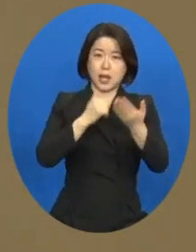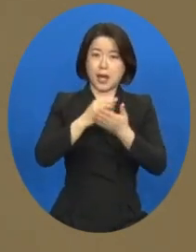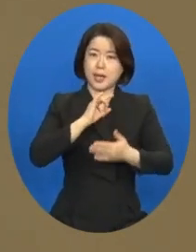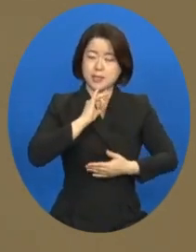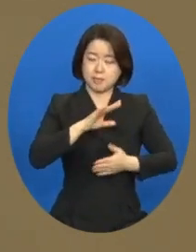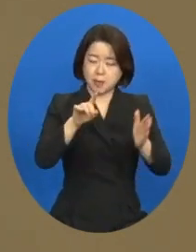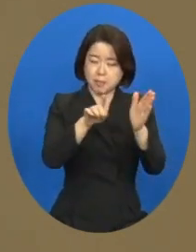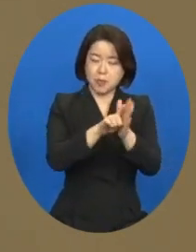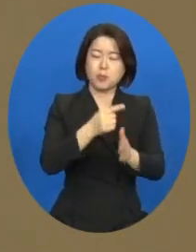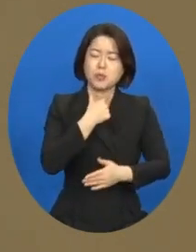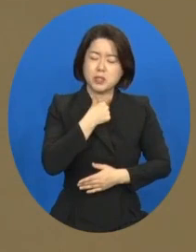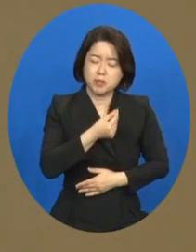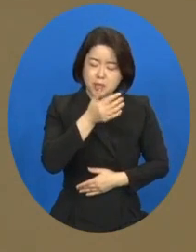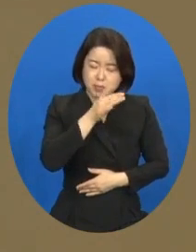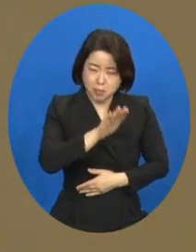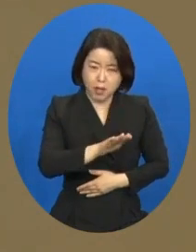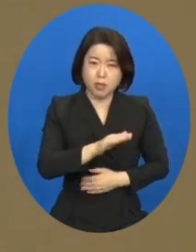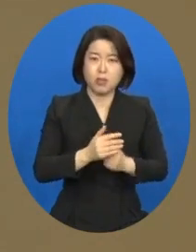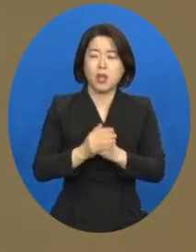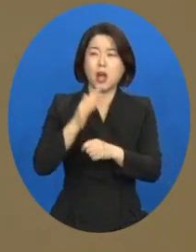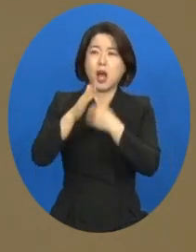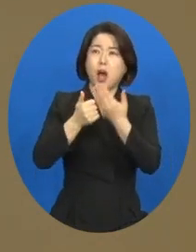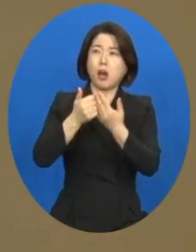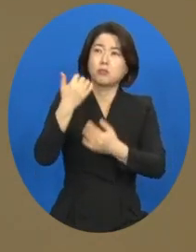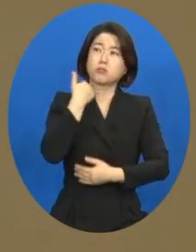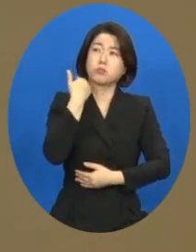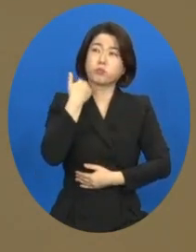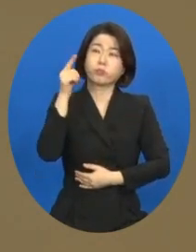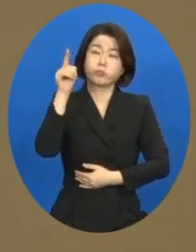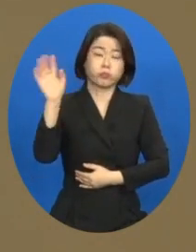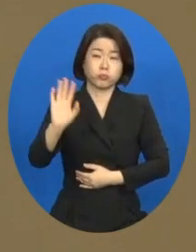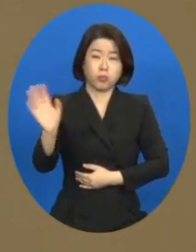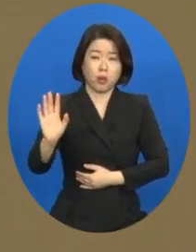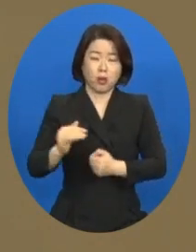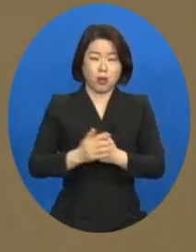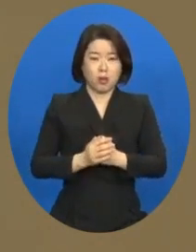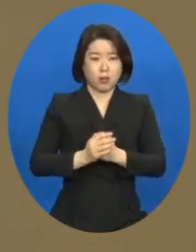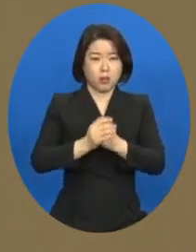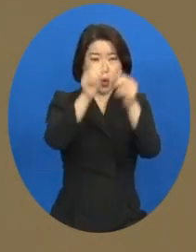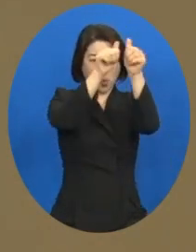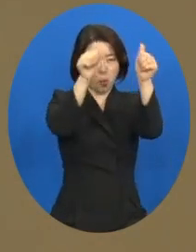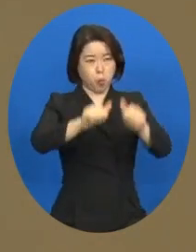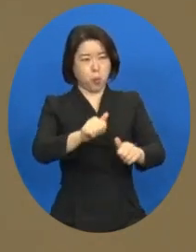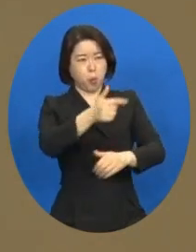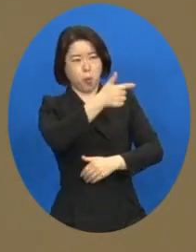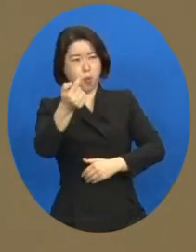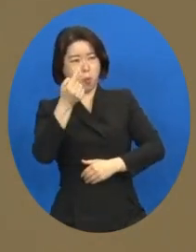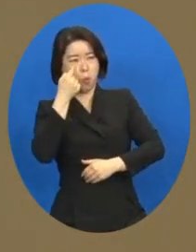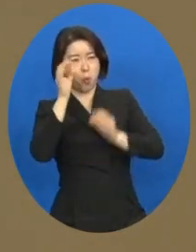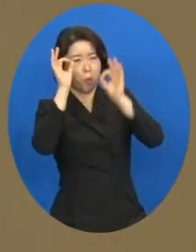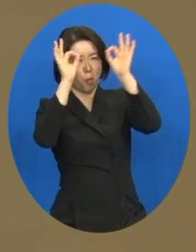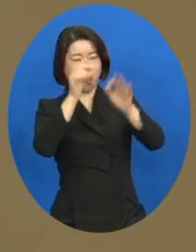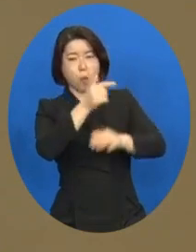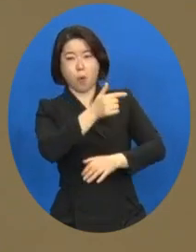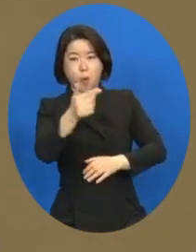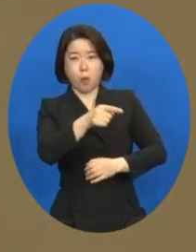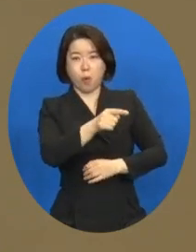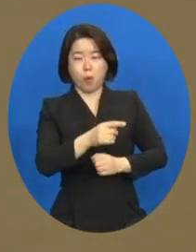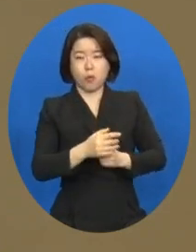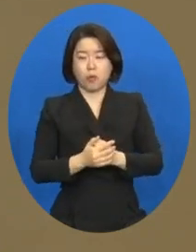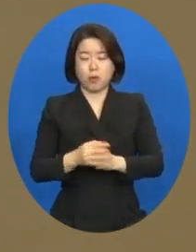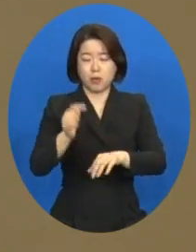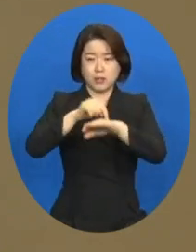믿고 싶어도 하나님은 보이지도 않고 우상은 눈에 커다랗게 보이는데 그